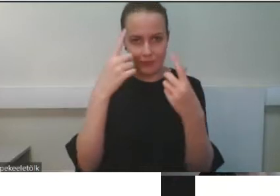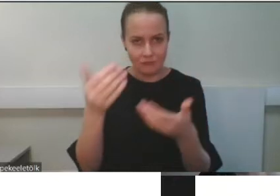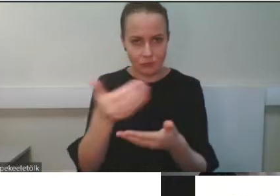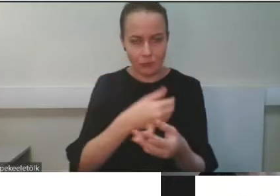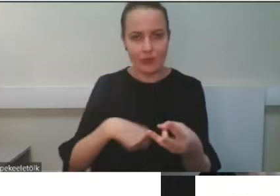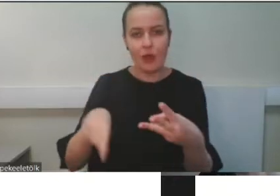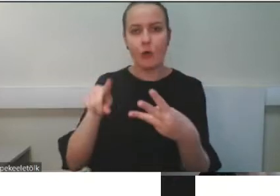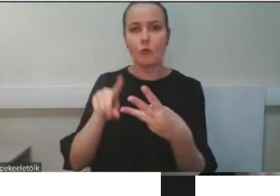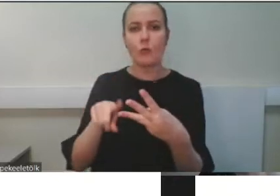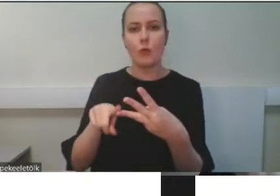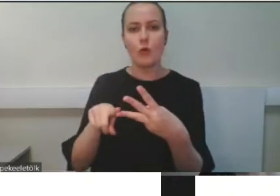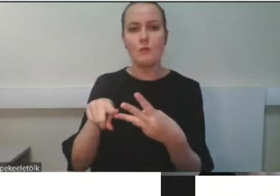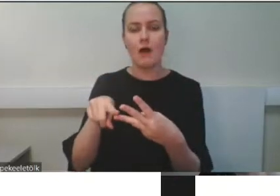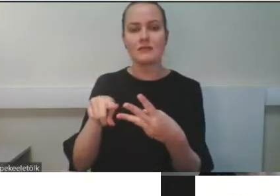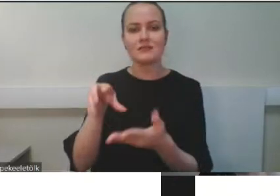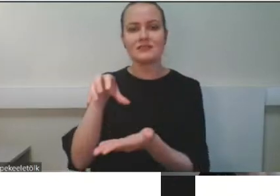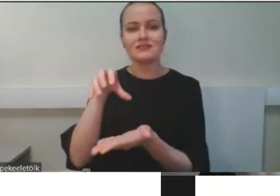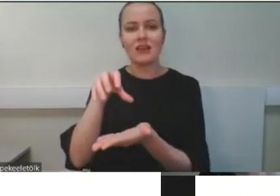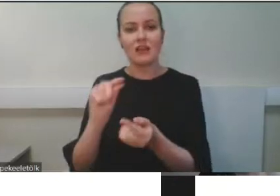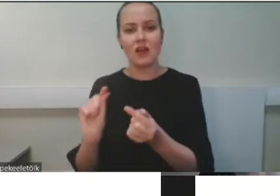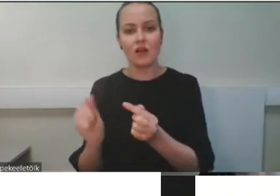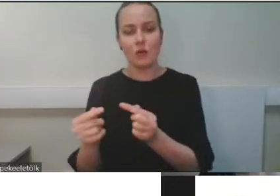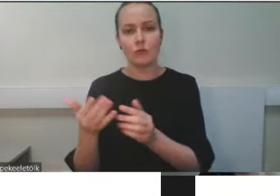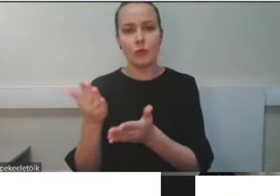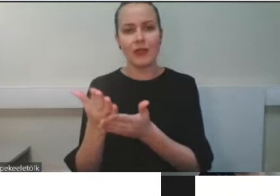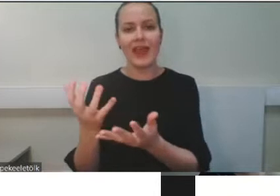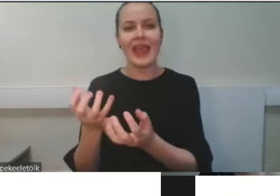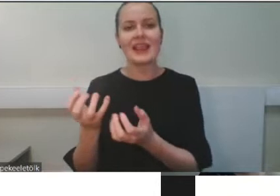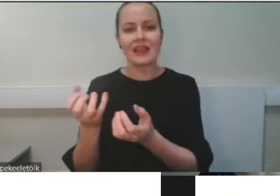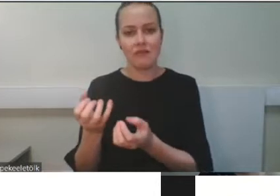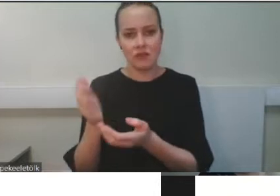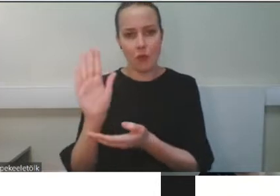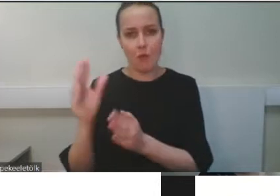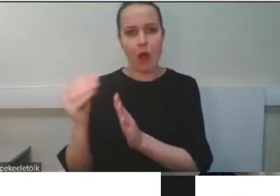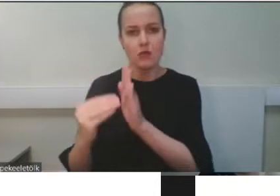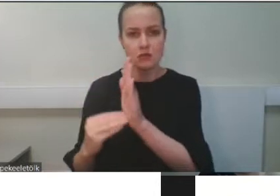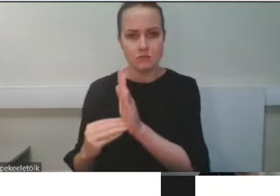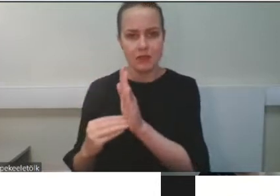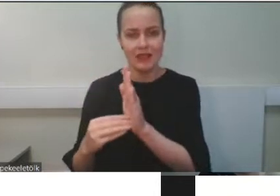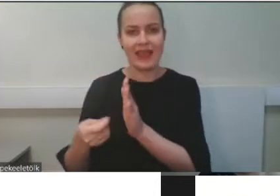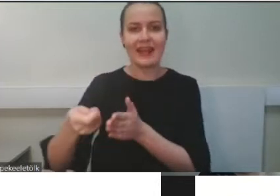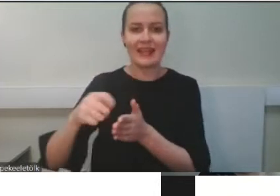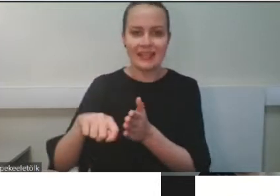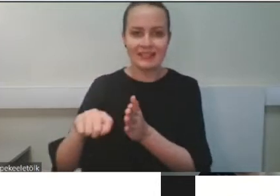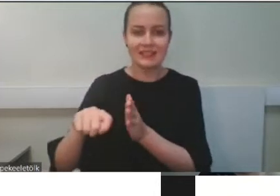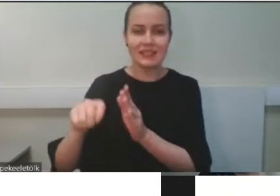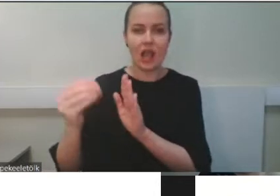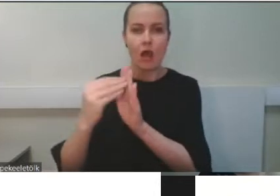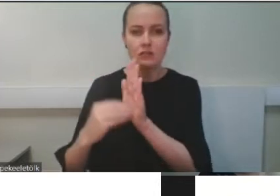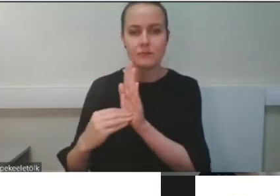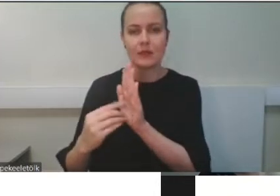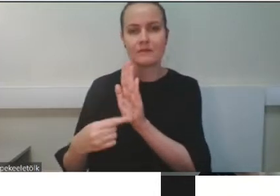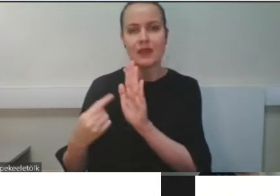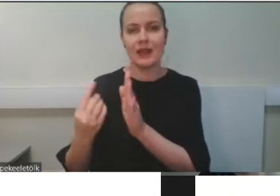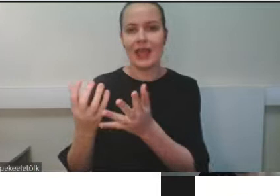sihtrühmadelt nende teemade kohta infot. Ja kolmanda on siis ettevõtete andmed ja